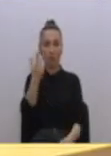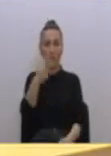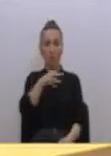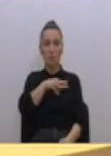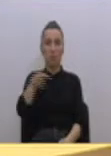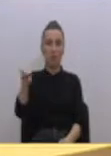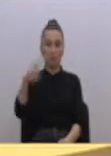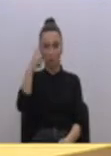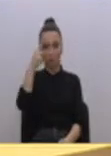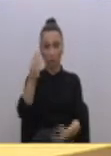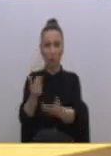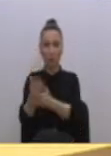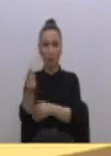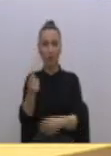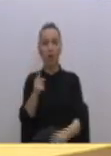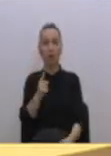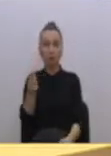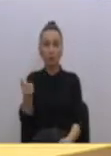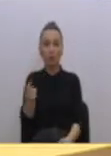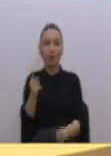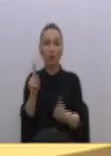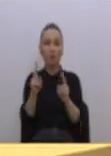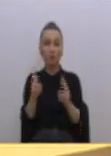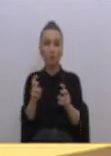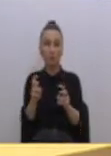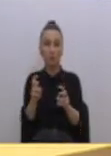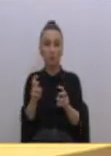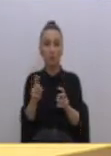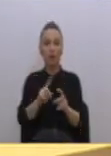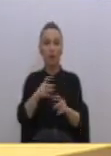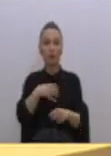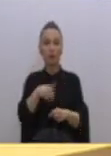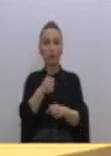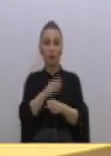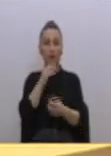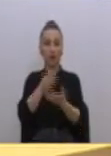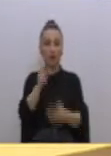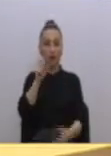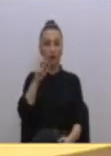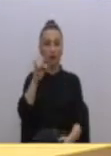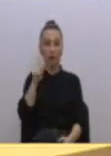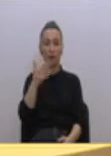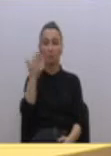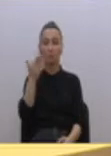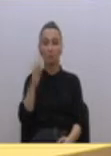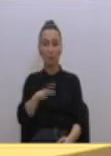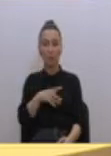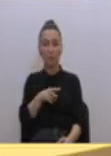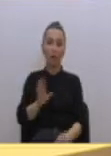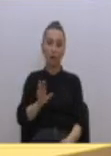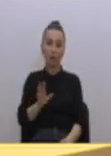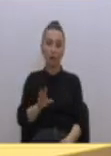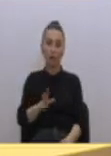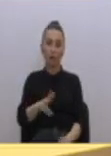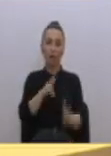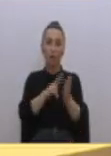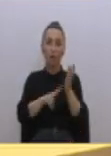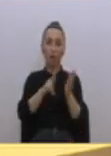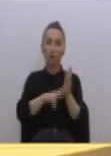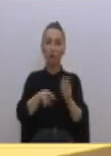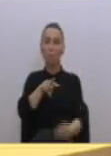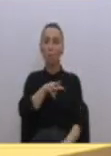ინდოელს აძლევთ. რატომ და რისთვის აძლევთ? და მეორე რაც თავარია, სკალბატონო ხატიამ თქვა. გადაიხადეთ 3